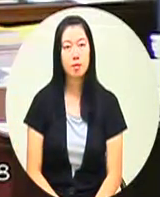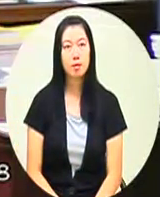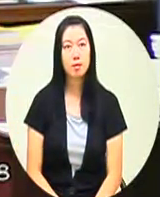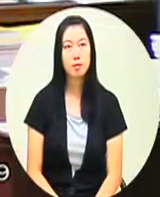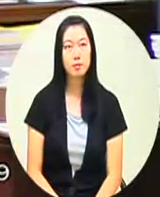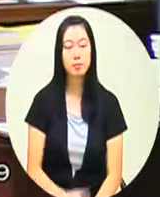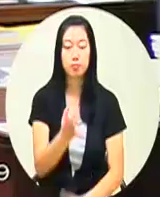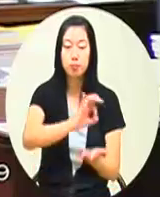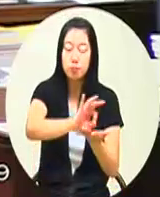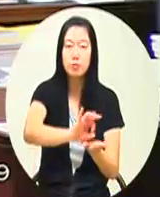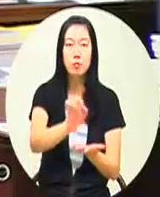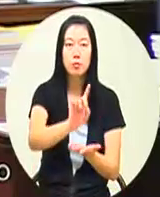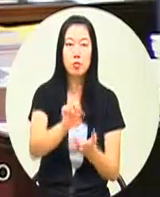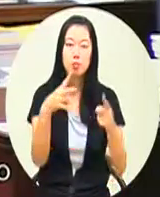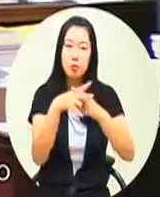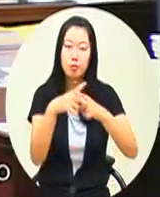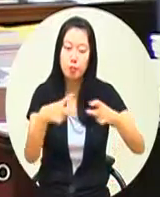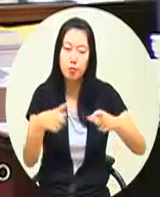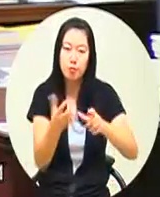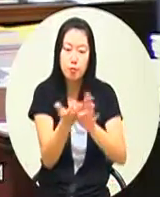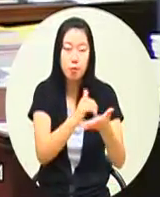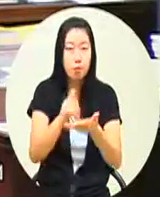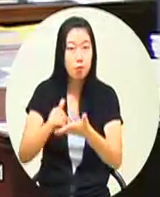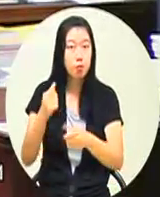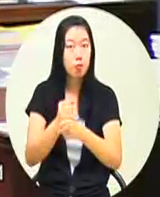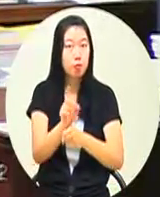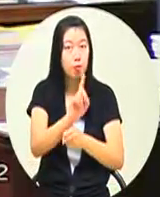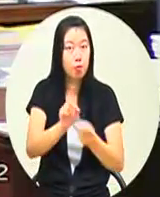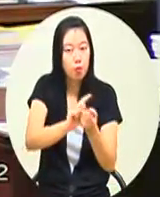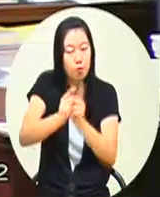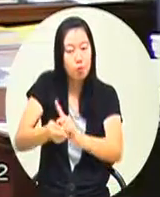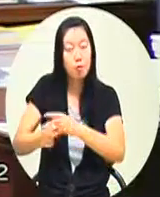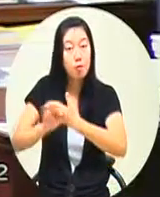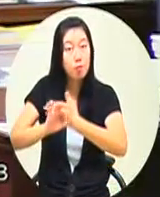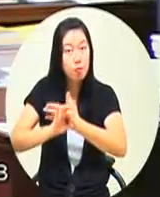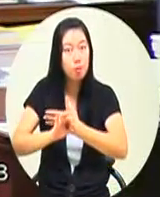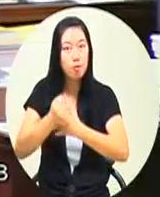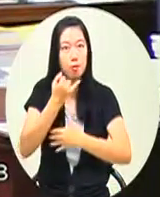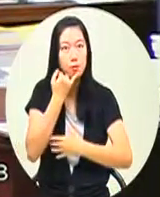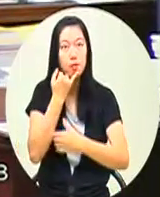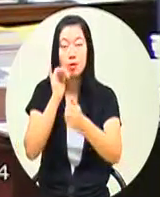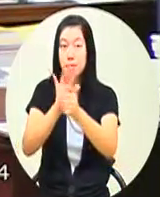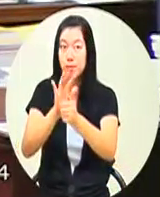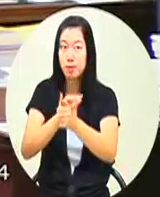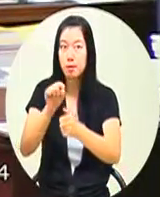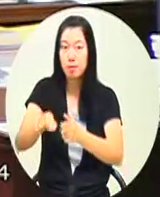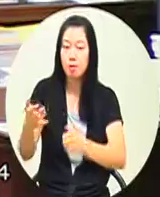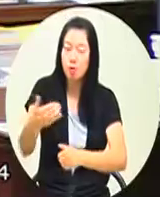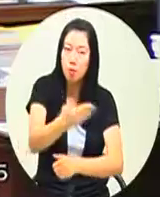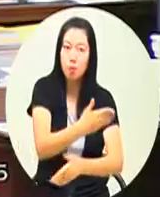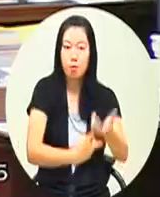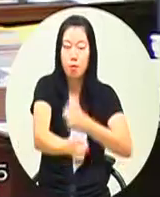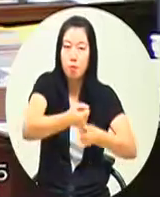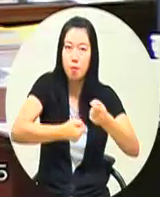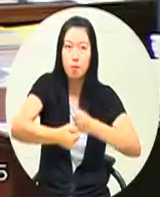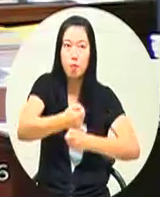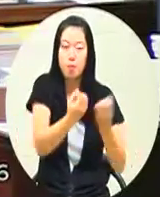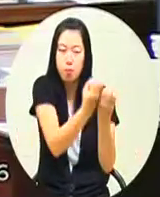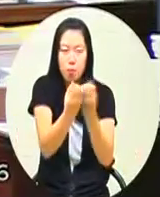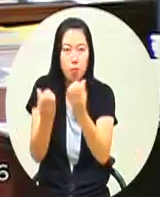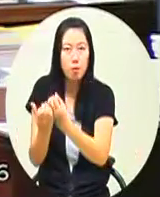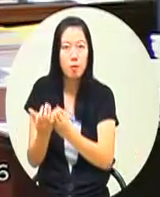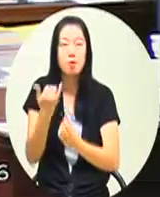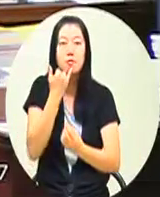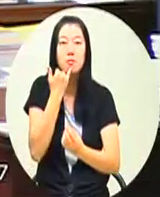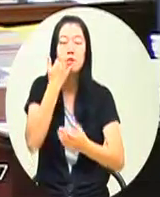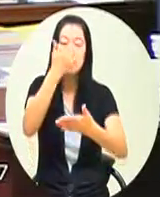用一些比较小规模的预算去做一些试验，让我们的渔业的灾害防灾上面能够